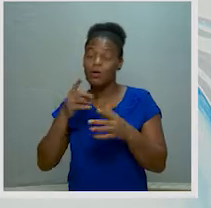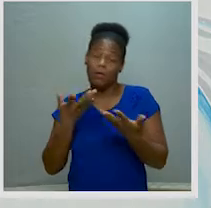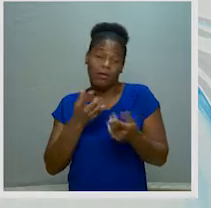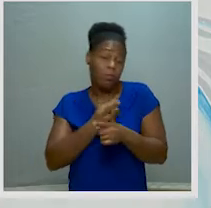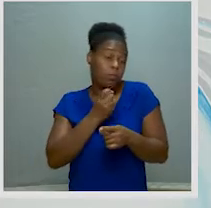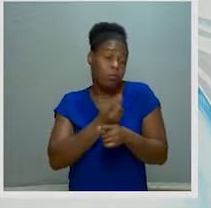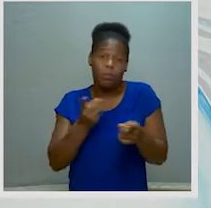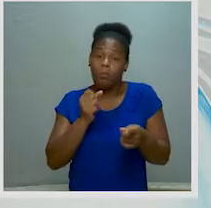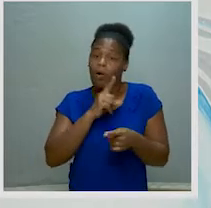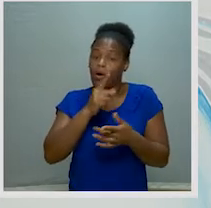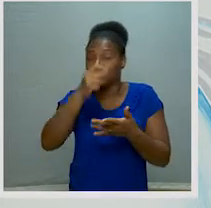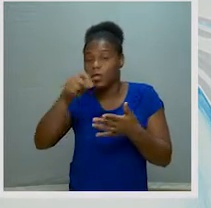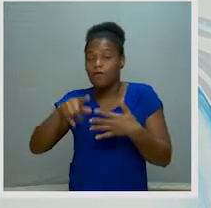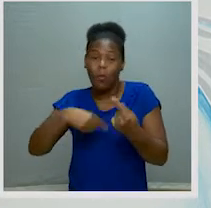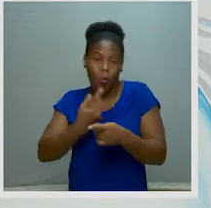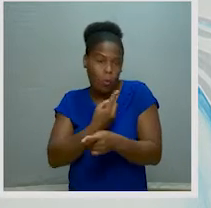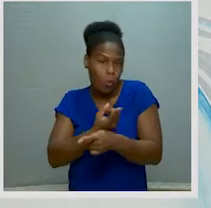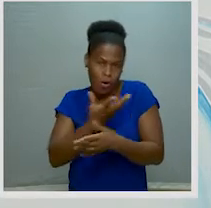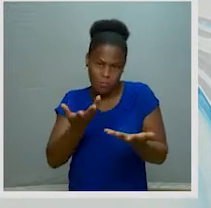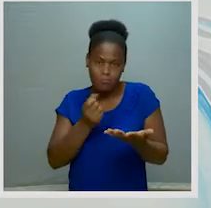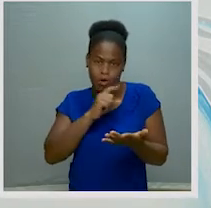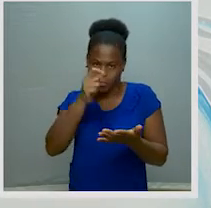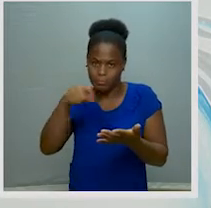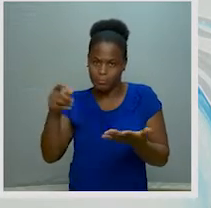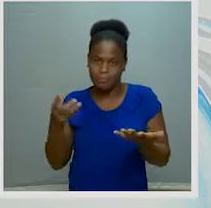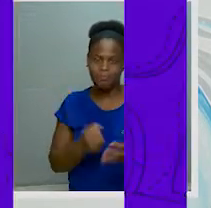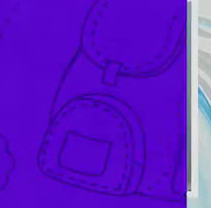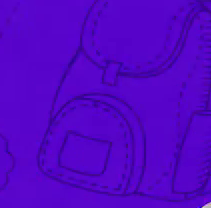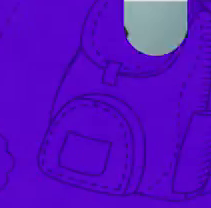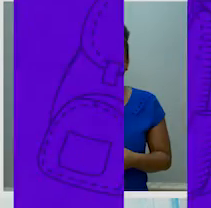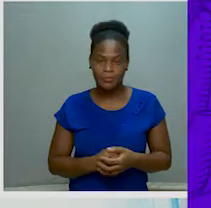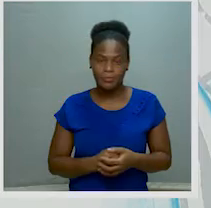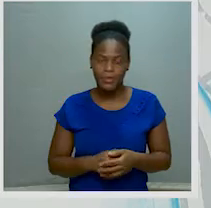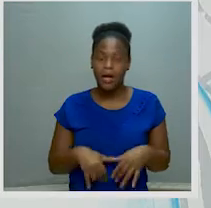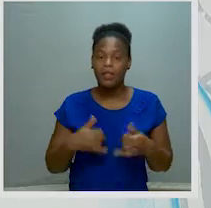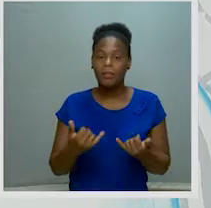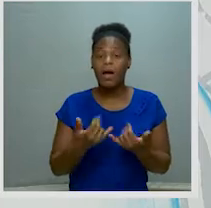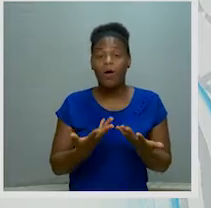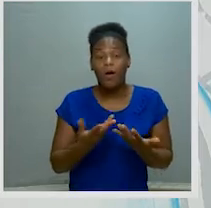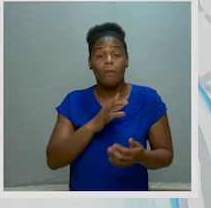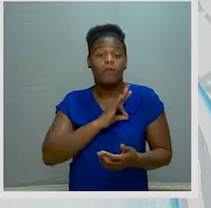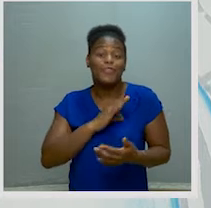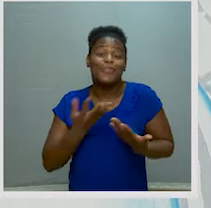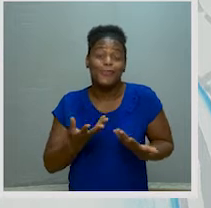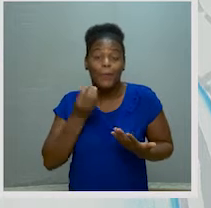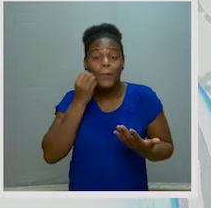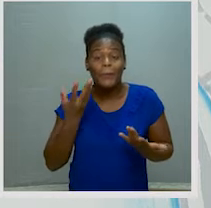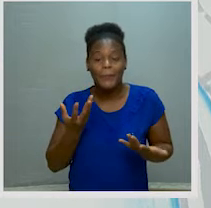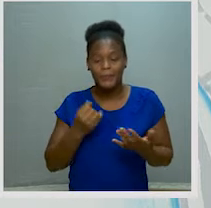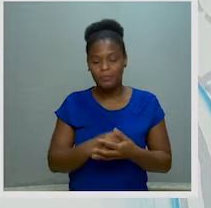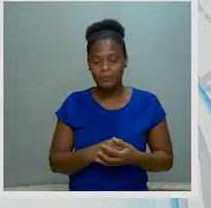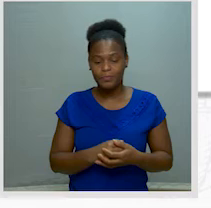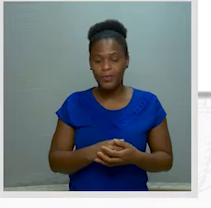pouvez mettre, ou alors je pouvais mettre d'autres choses. C'est bon? Puis, un professeur.